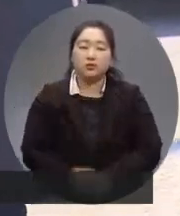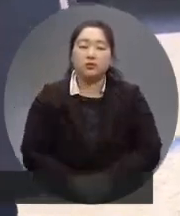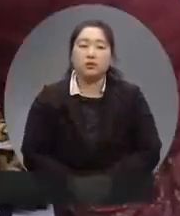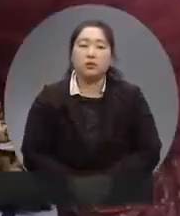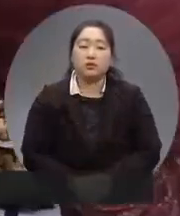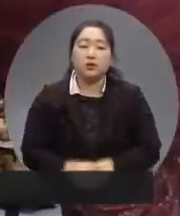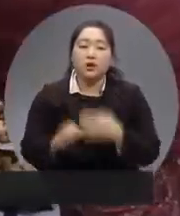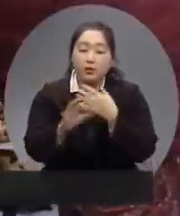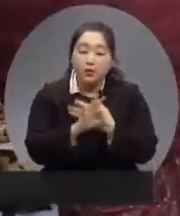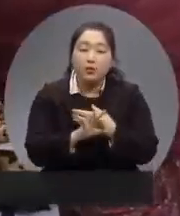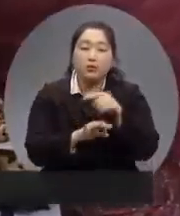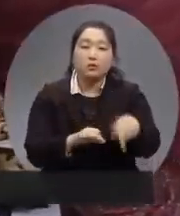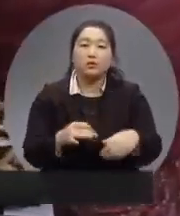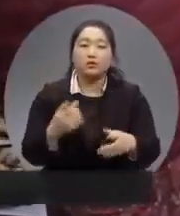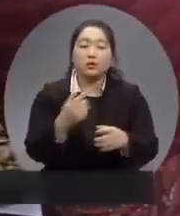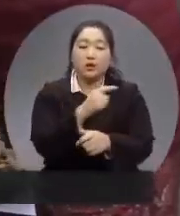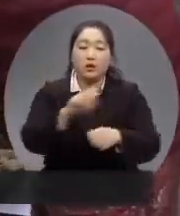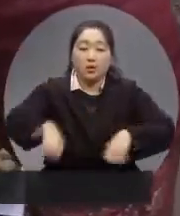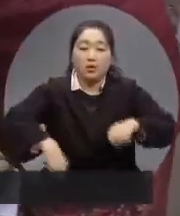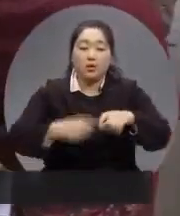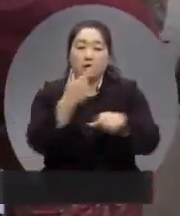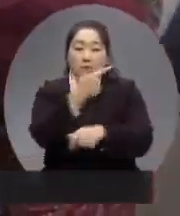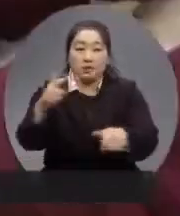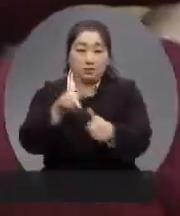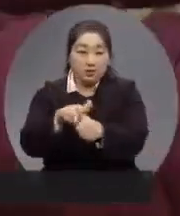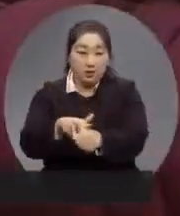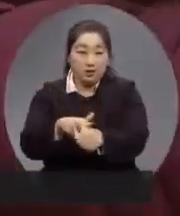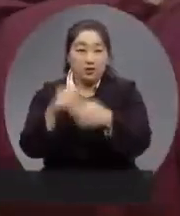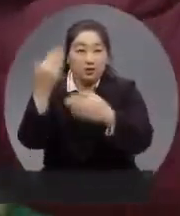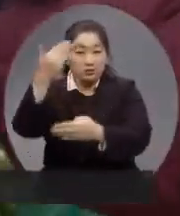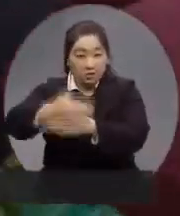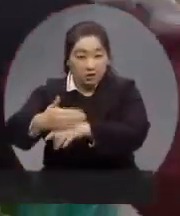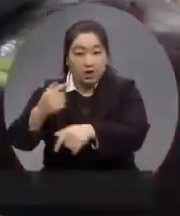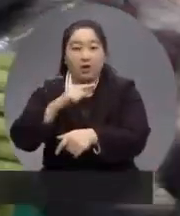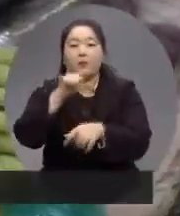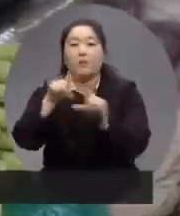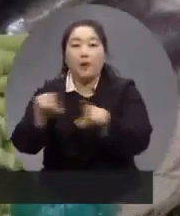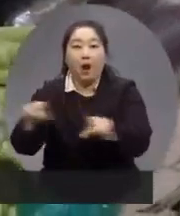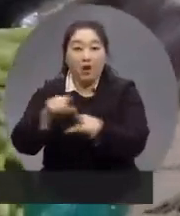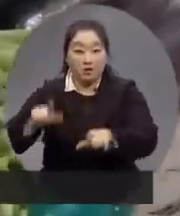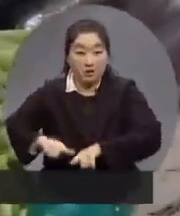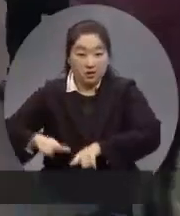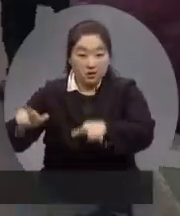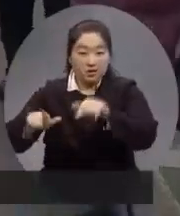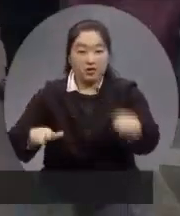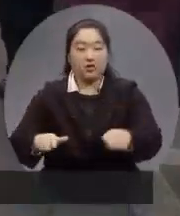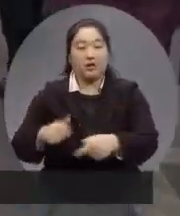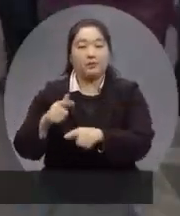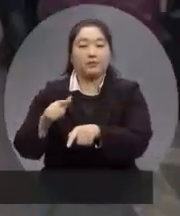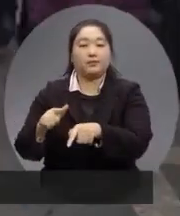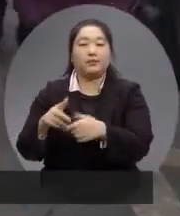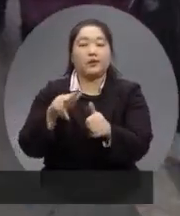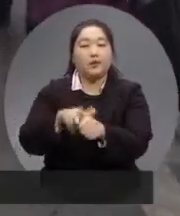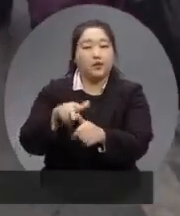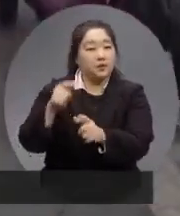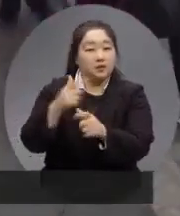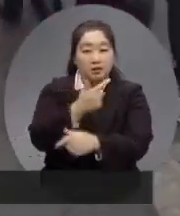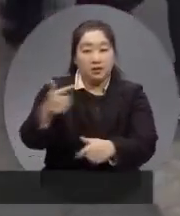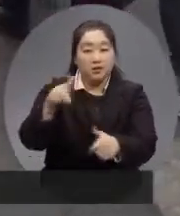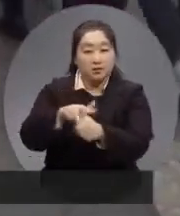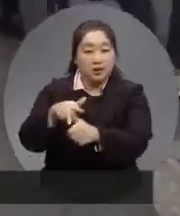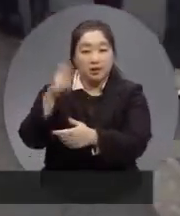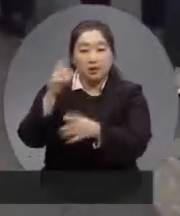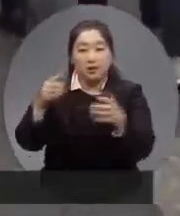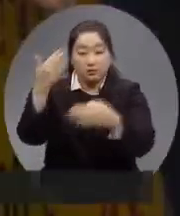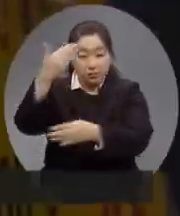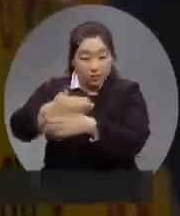이럴 거면 대형마트 휴무일을 평일로 바꾸고 대신 평일 의무 휴업일에는 대형마트가 지역 상권을 이용해달라는